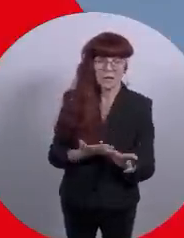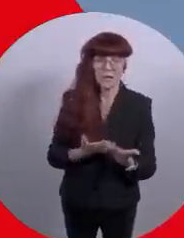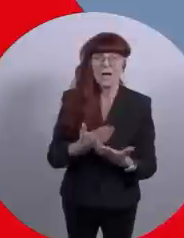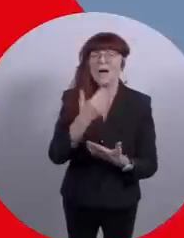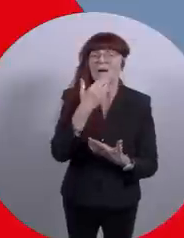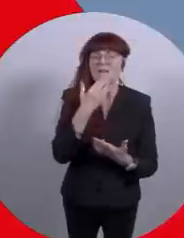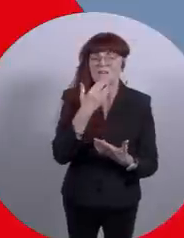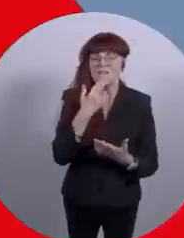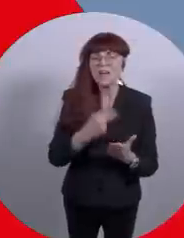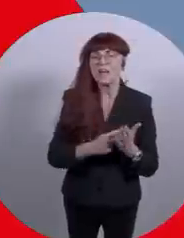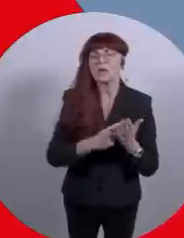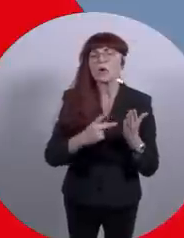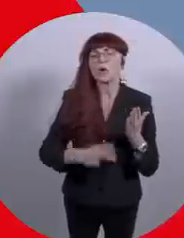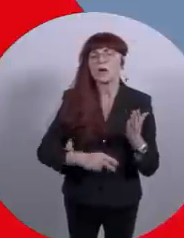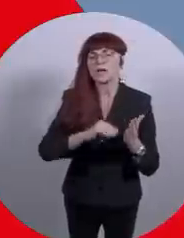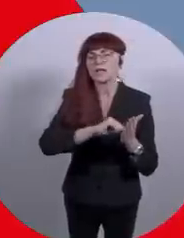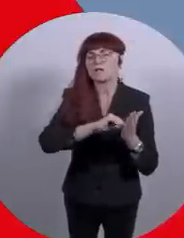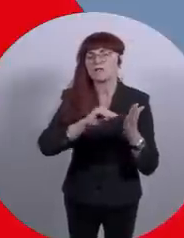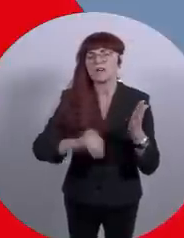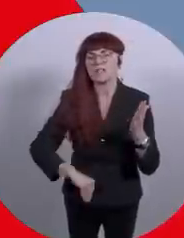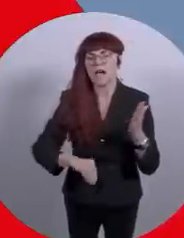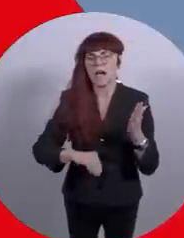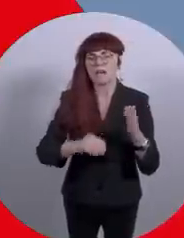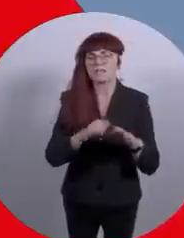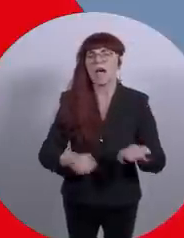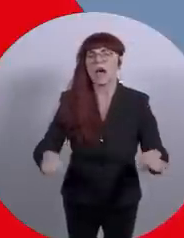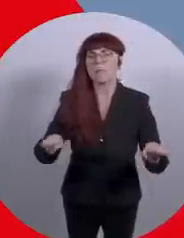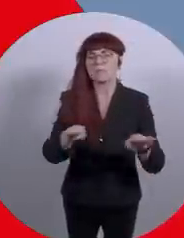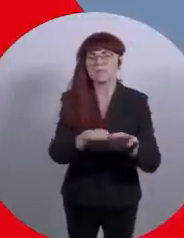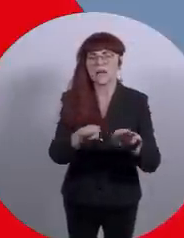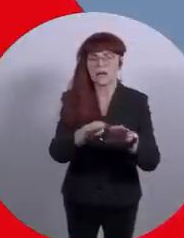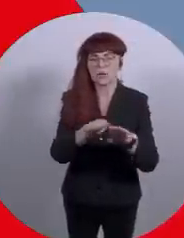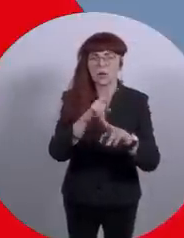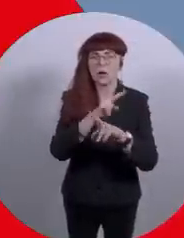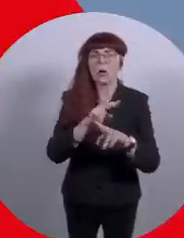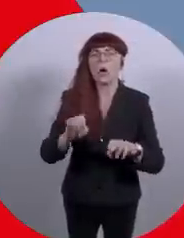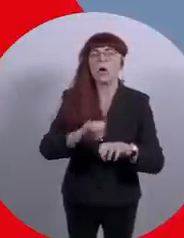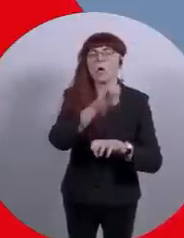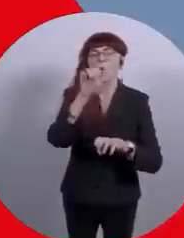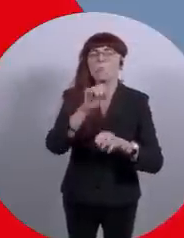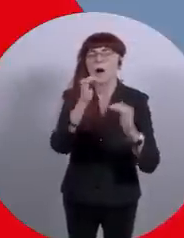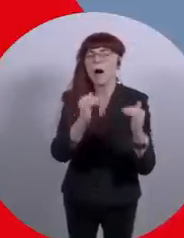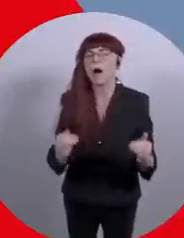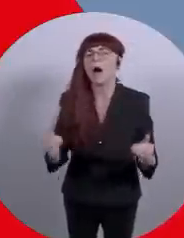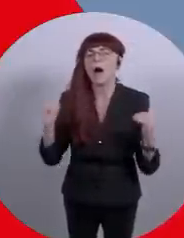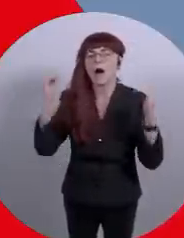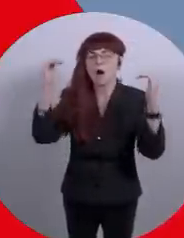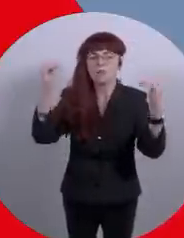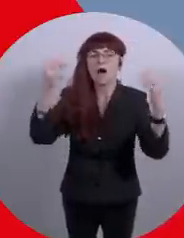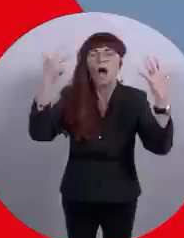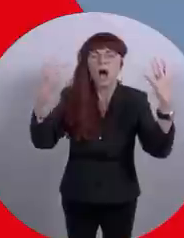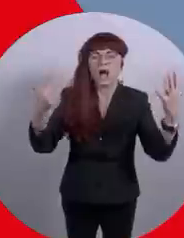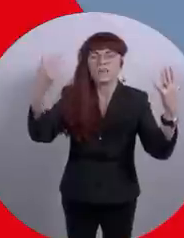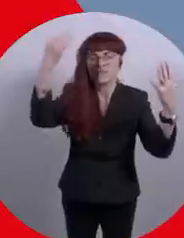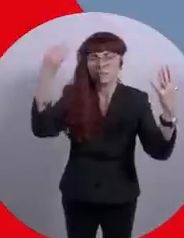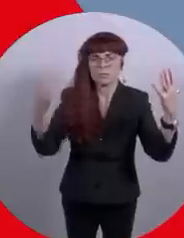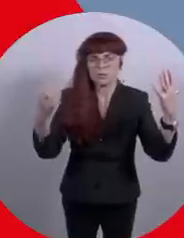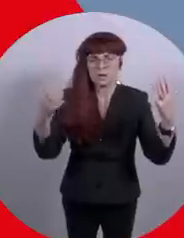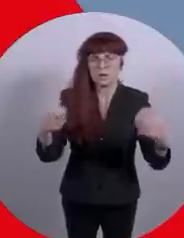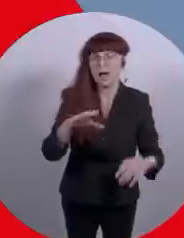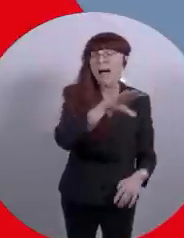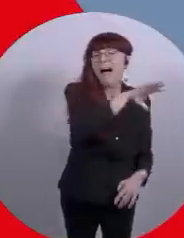die kollektivvertragsabdeckung in Europa auf 80% anheben das heißt 80% aller